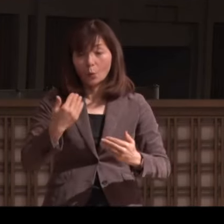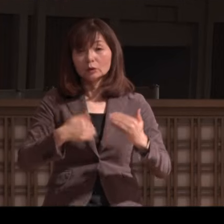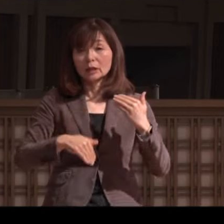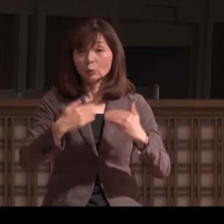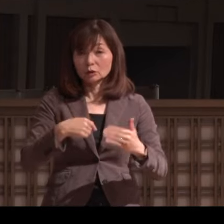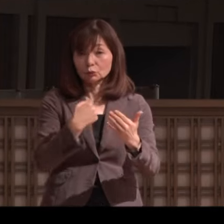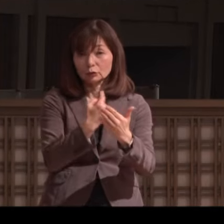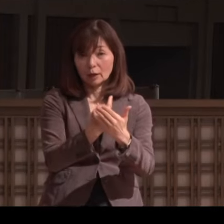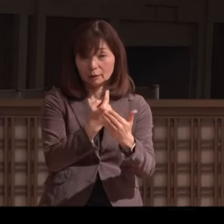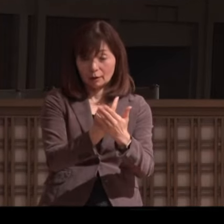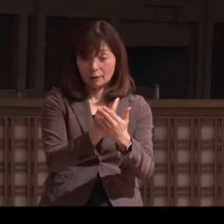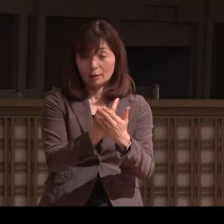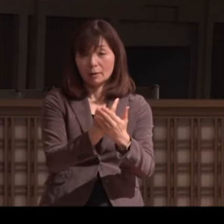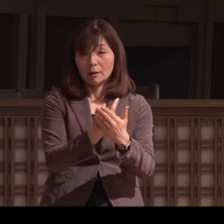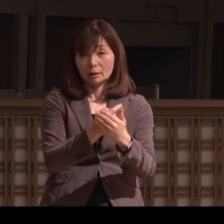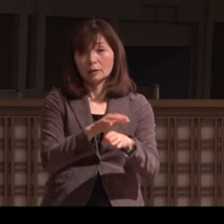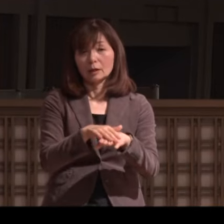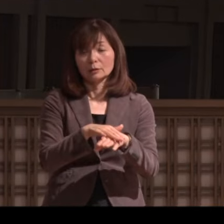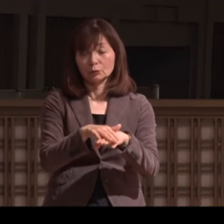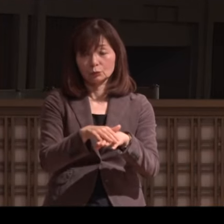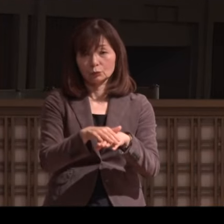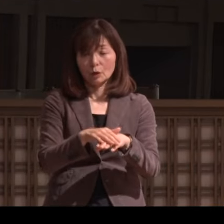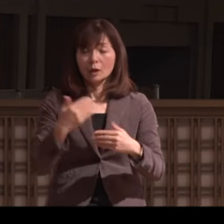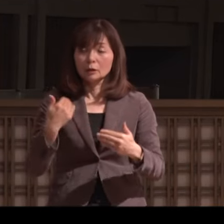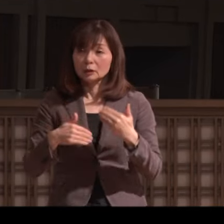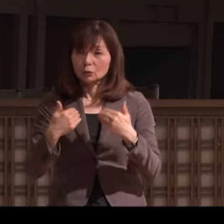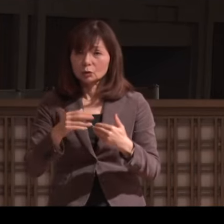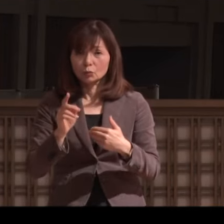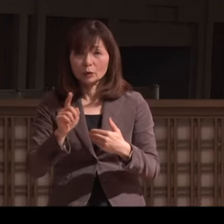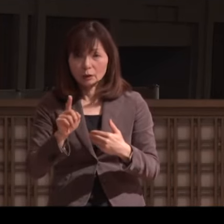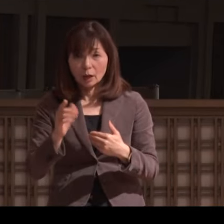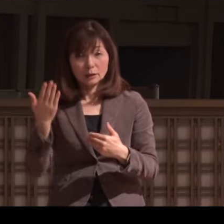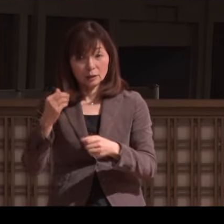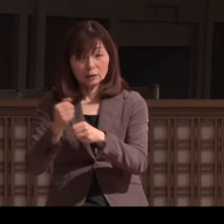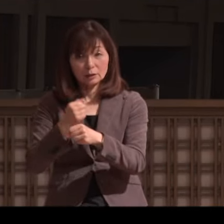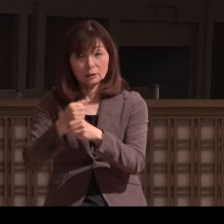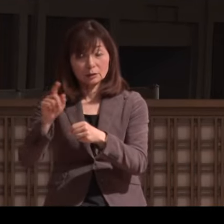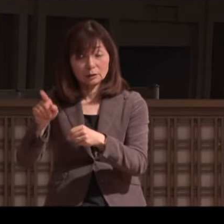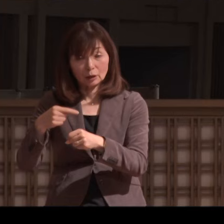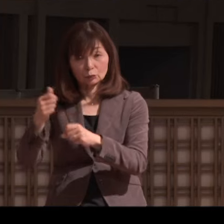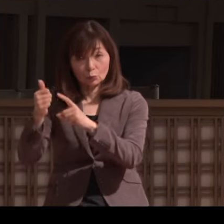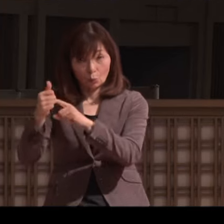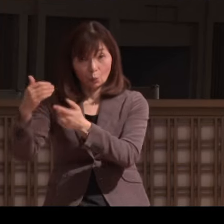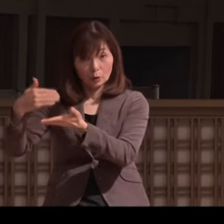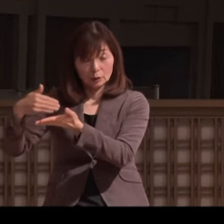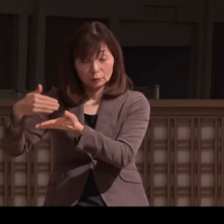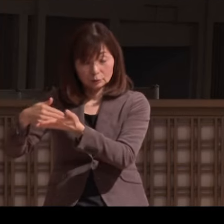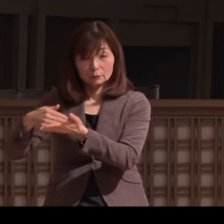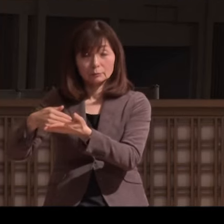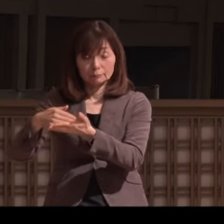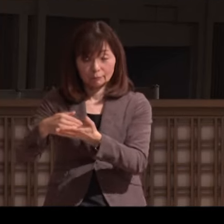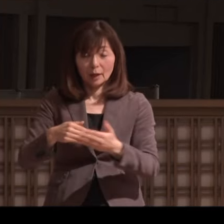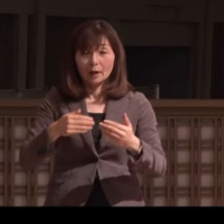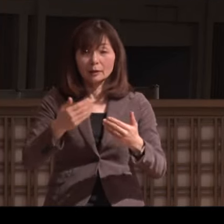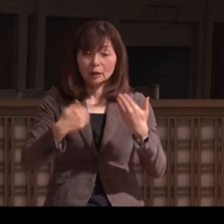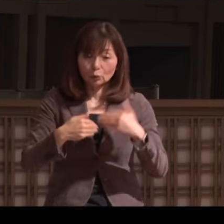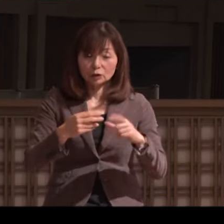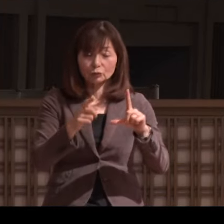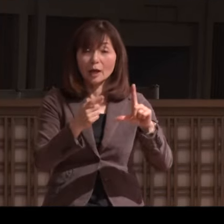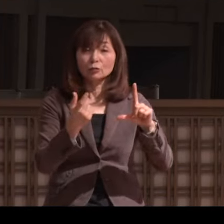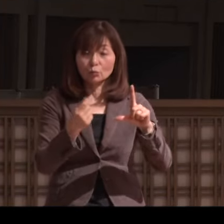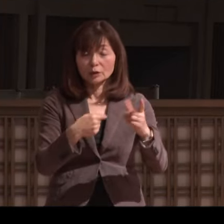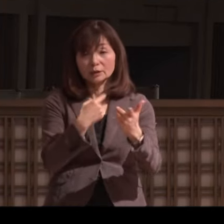参加することが大事だけど何が楽しいのかは先の佐野先生のお話の中にありましたねここまさに楽しくエルもに参加してもらうってことが大事だ